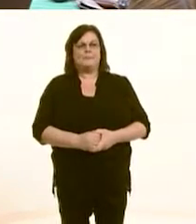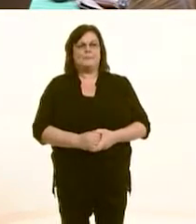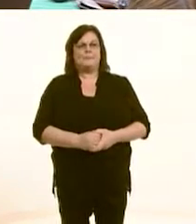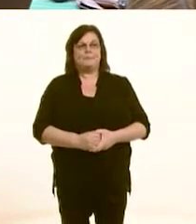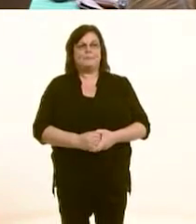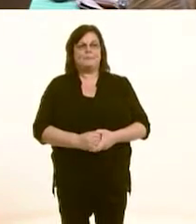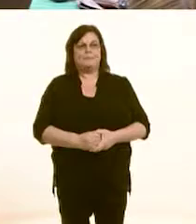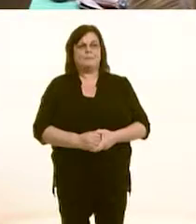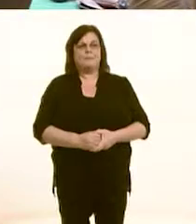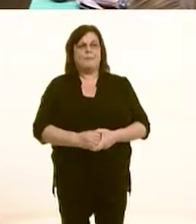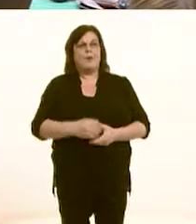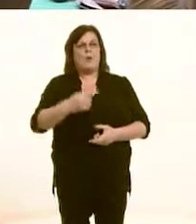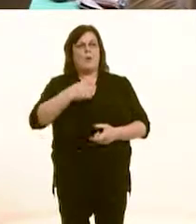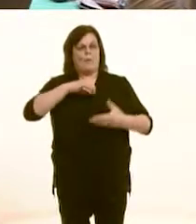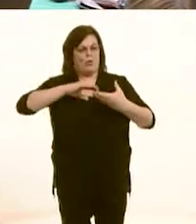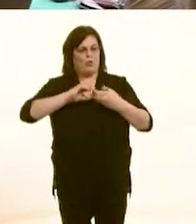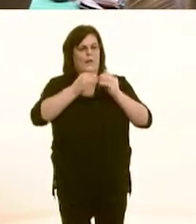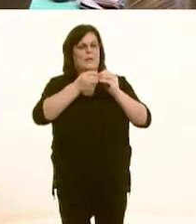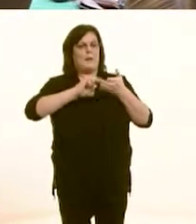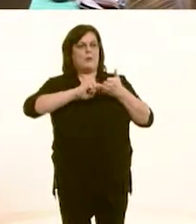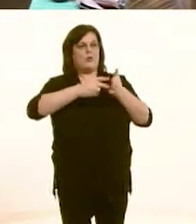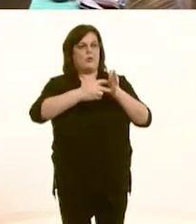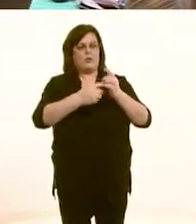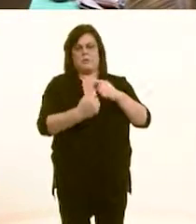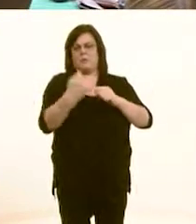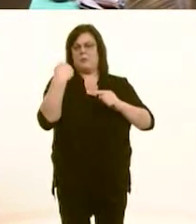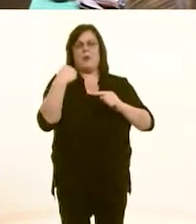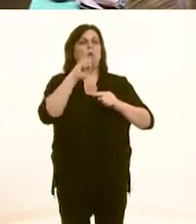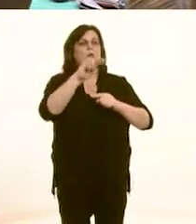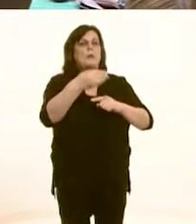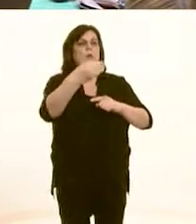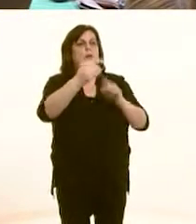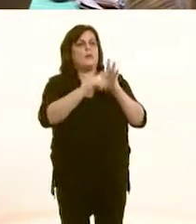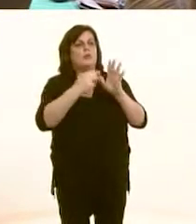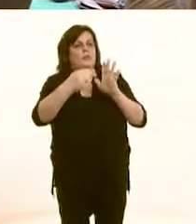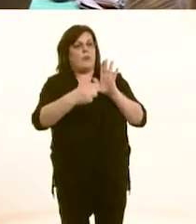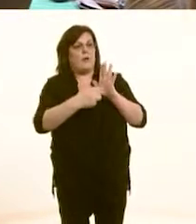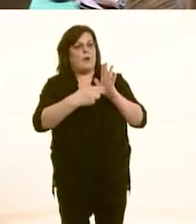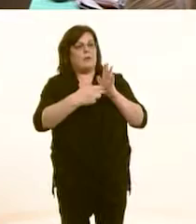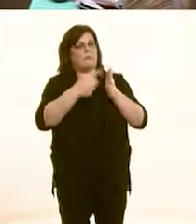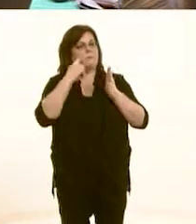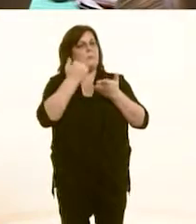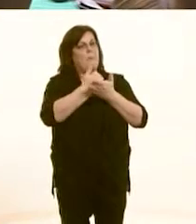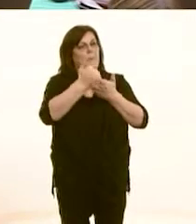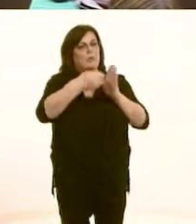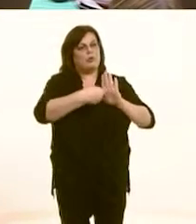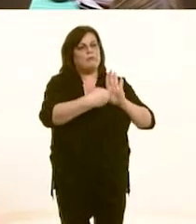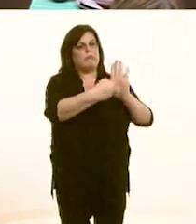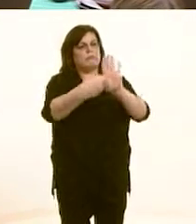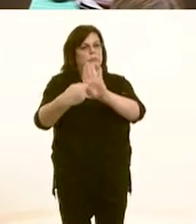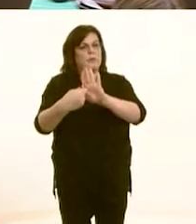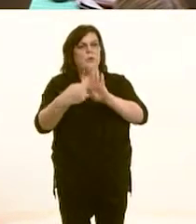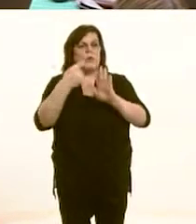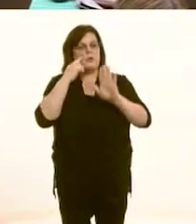diwethaf yn 2020 o mis Ionawr ynglyn â helpu plant mewn gofal a'i